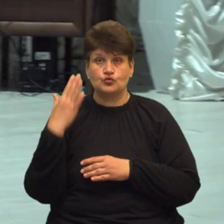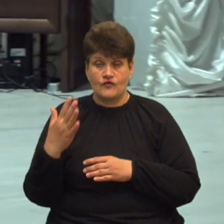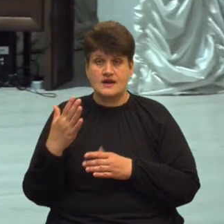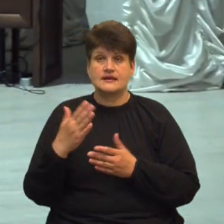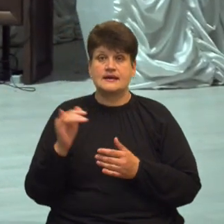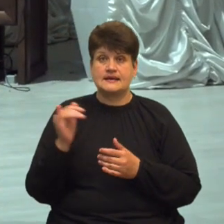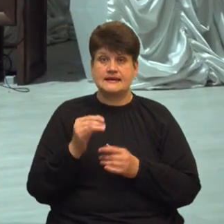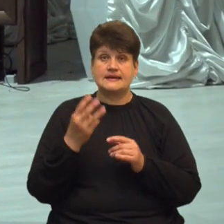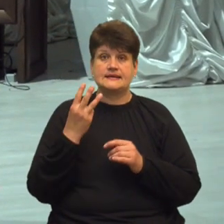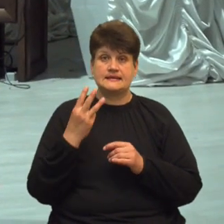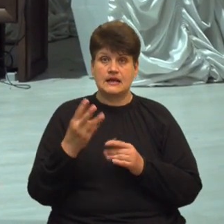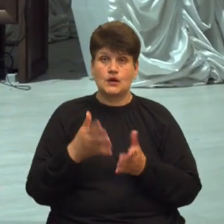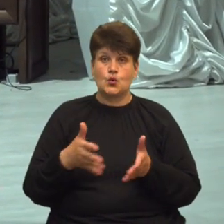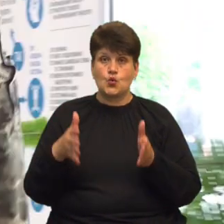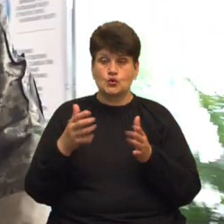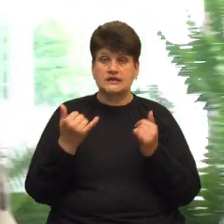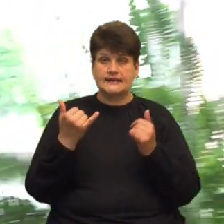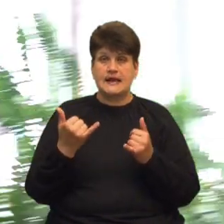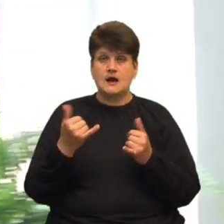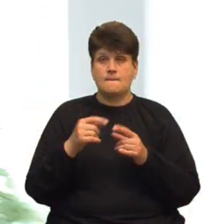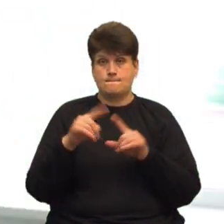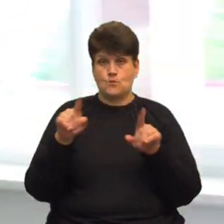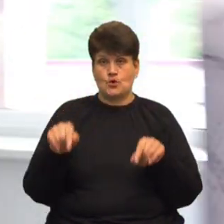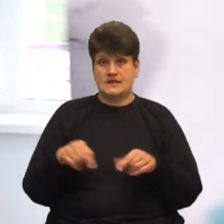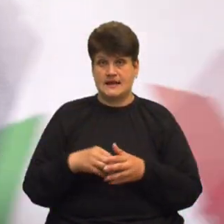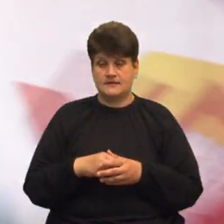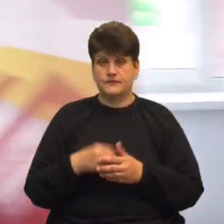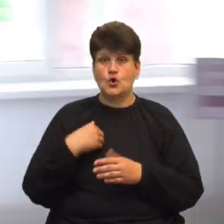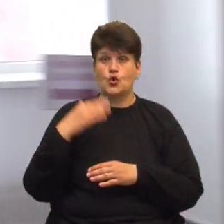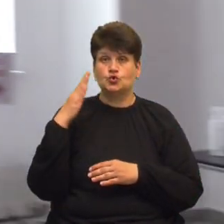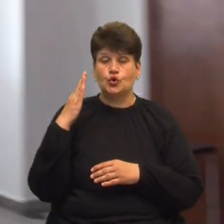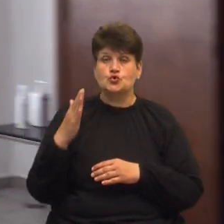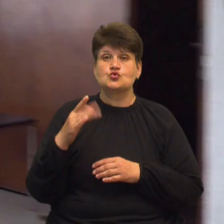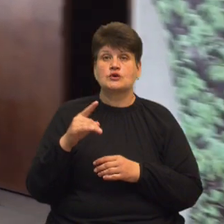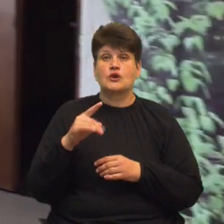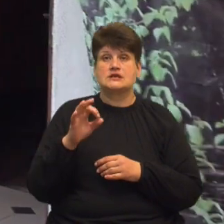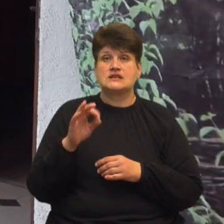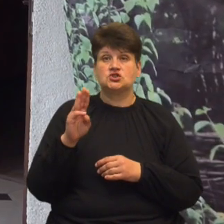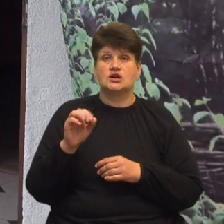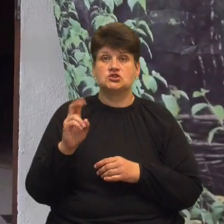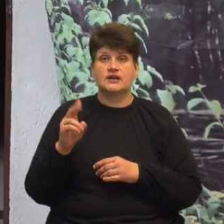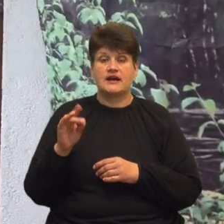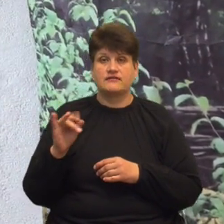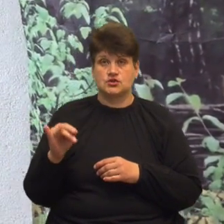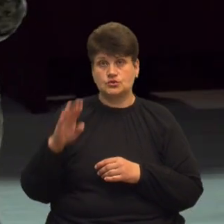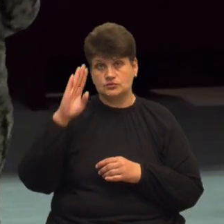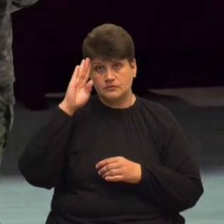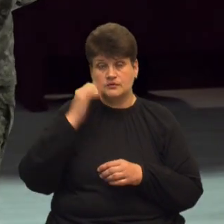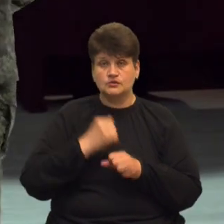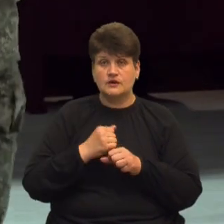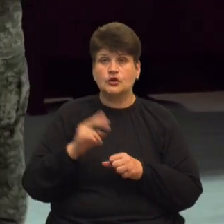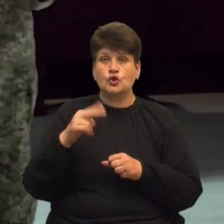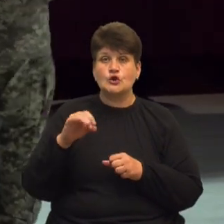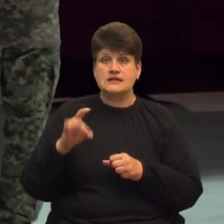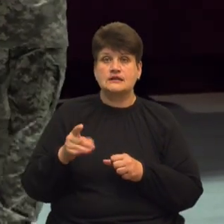і 3 урни для бюлетенів. Голосує за ректора й Олександр Шашкевич. Чоловік працював доцентом кафедри фінансів,